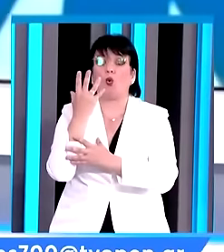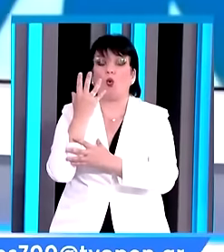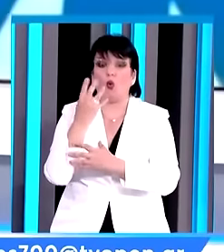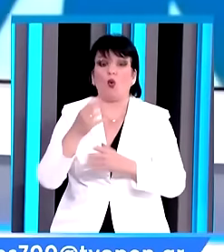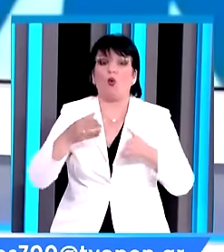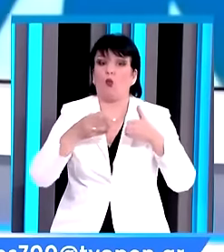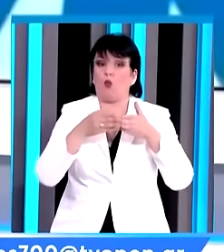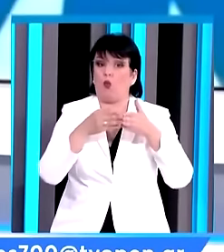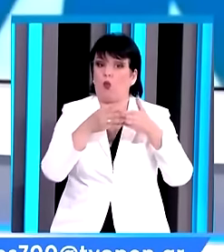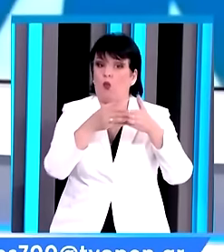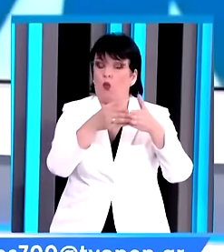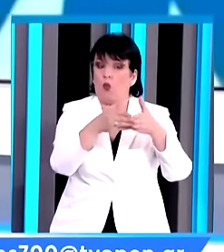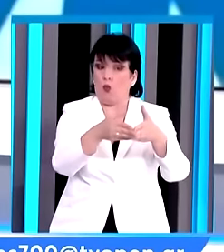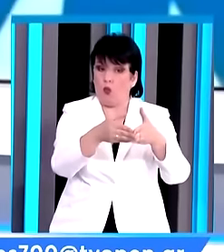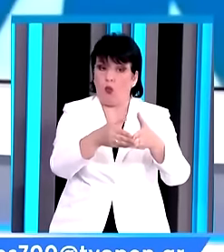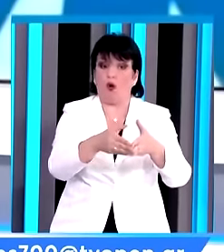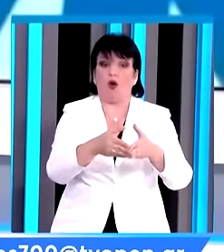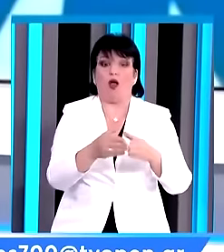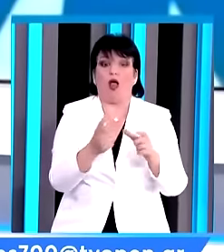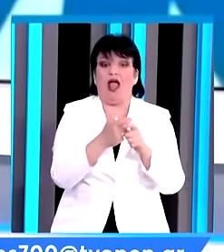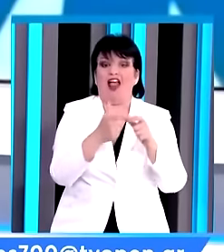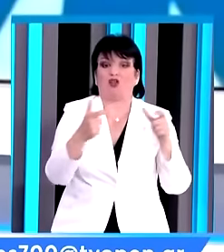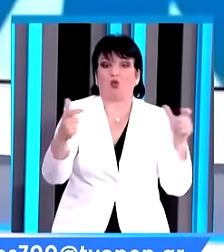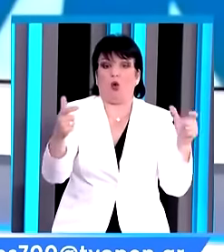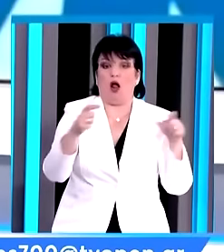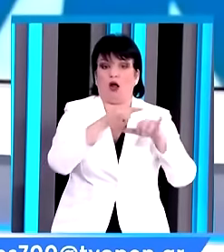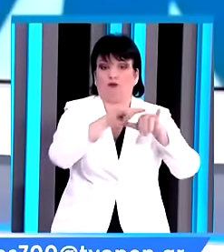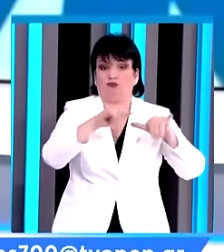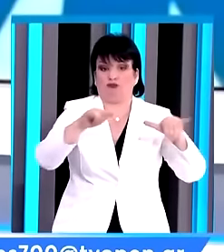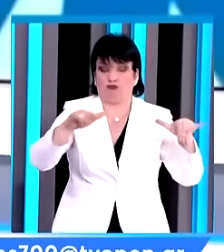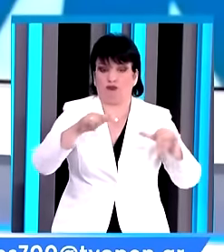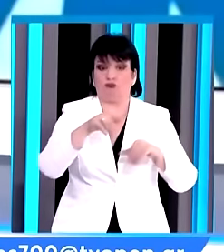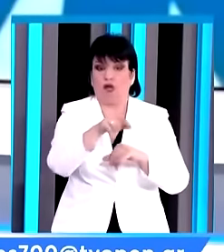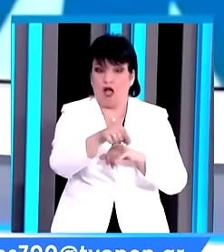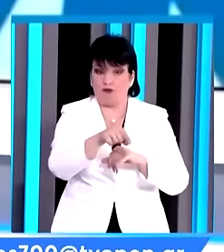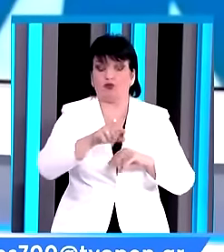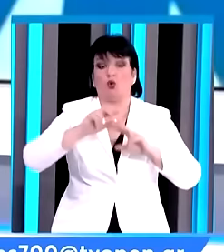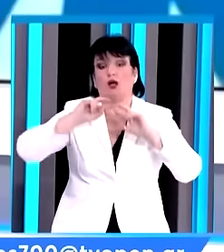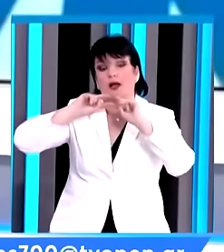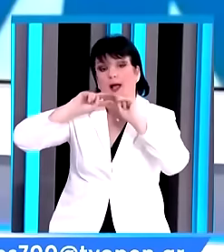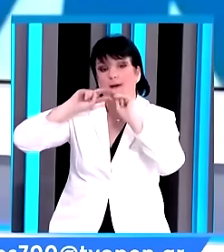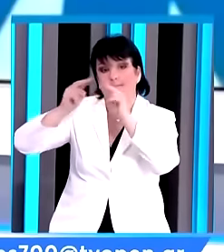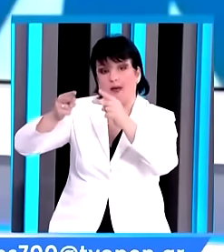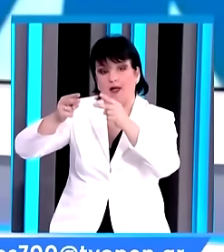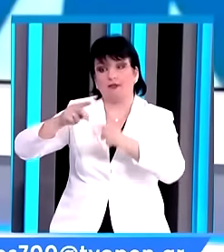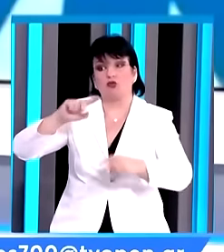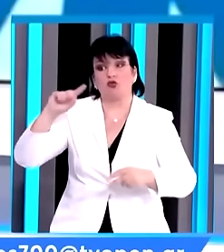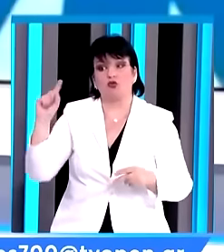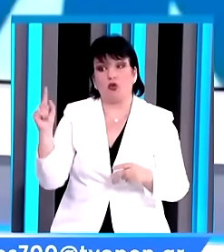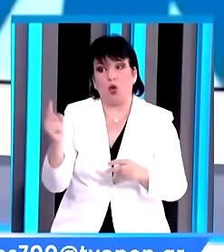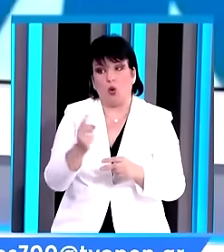φρεγάτες ναυπηγούνται. Και αυτό ήταν μια επιλογή αυτή την οποία. Απάντηση, αυτή είναι και η απάντηση σε όσους